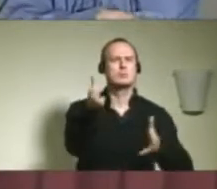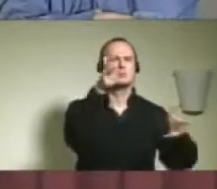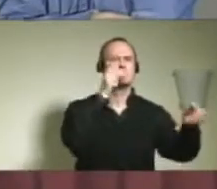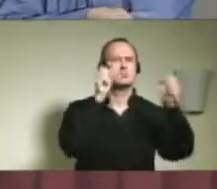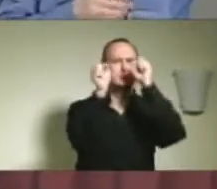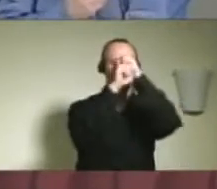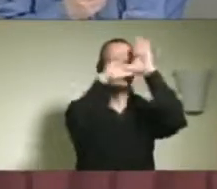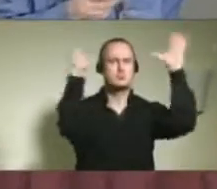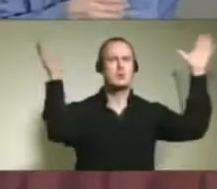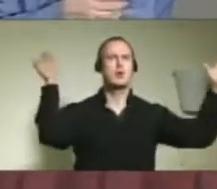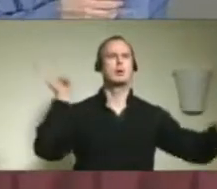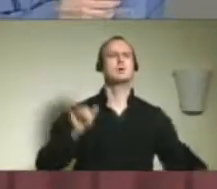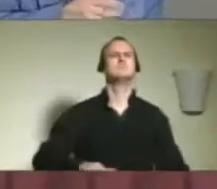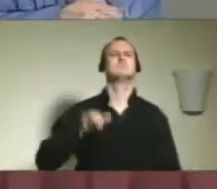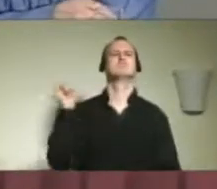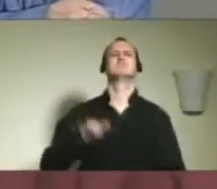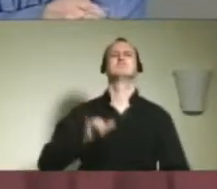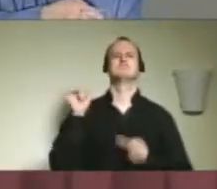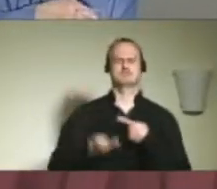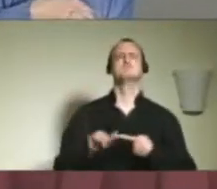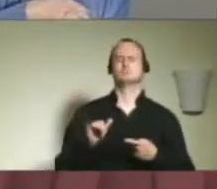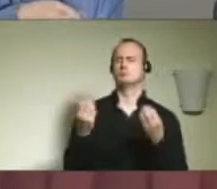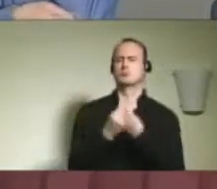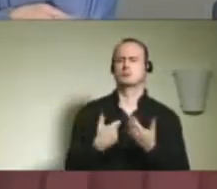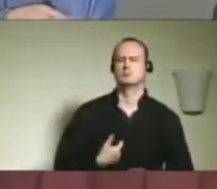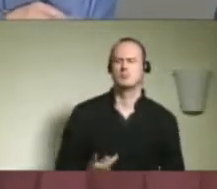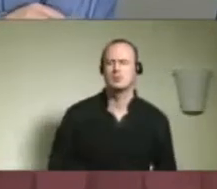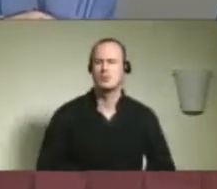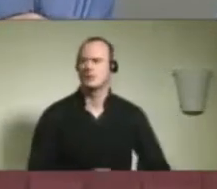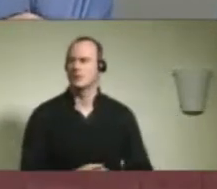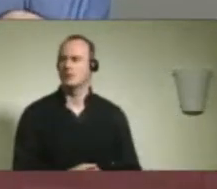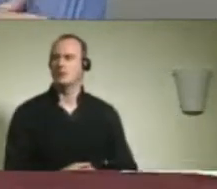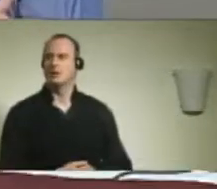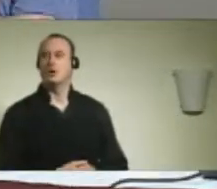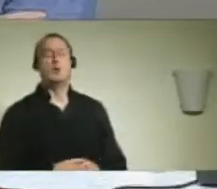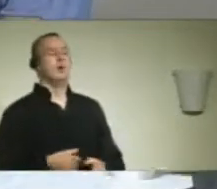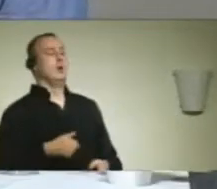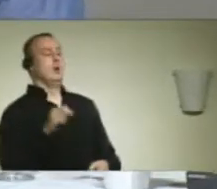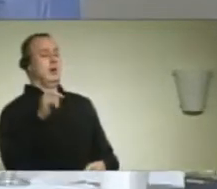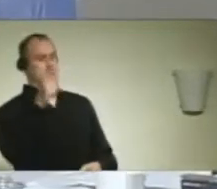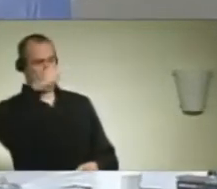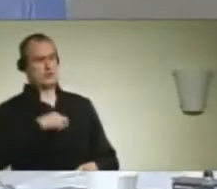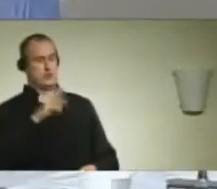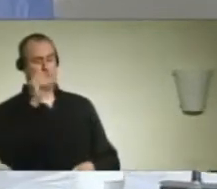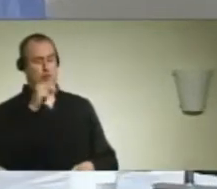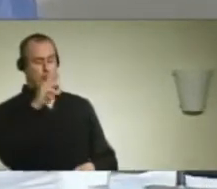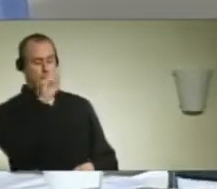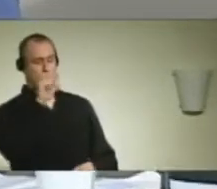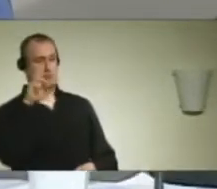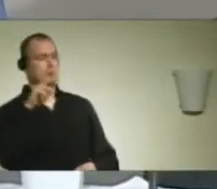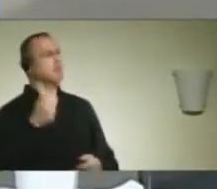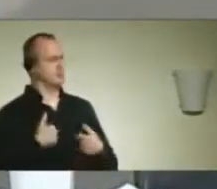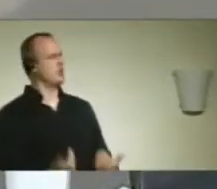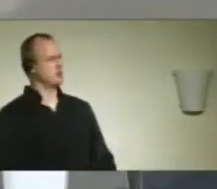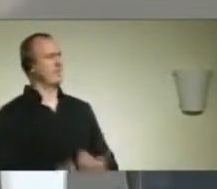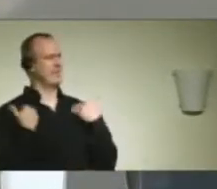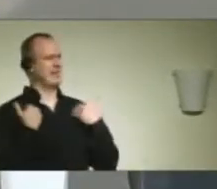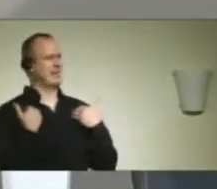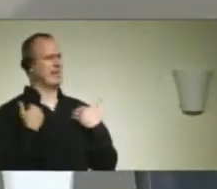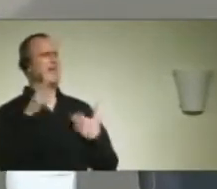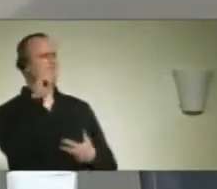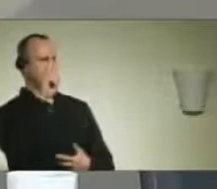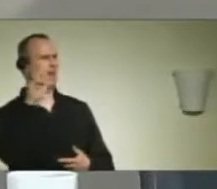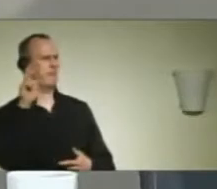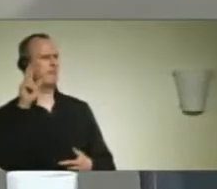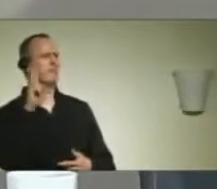propos des États-Unis et de vos options, je suis loin d'être un expert, mais je pense qu'au Vermont, on est en train de faire des